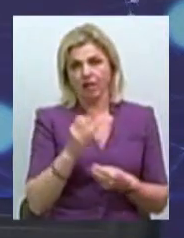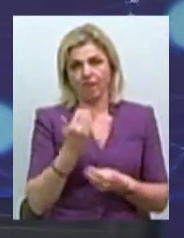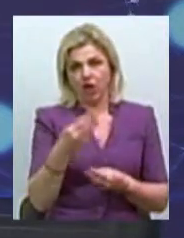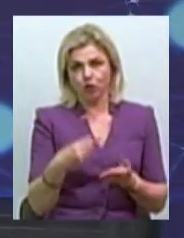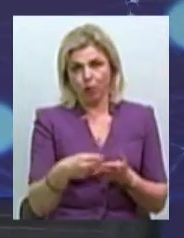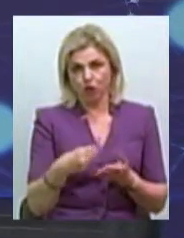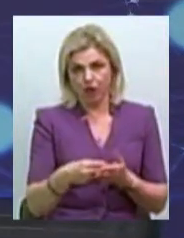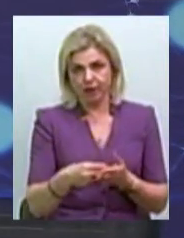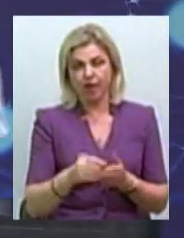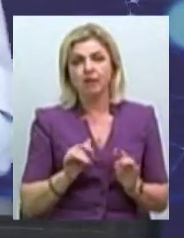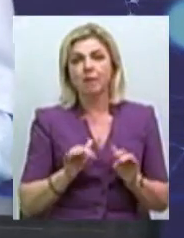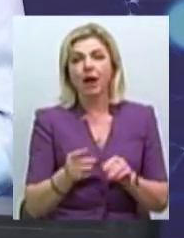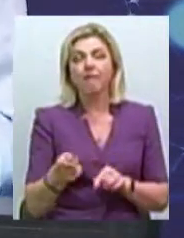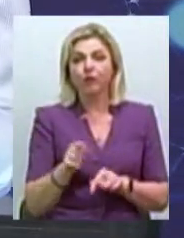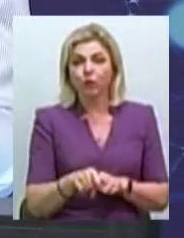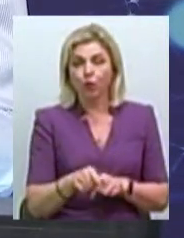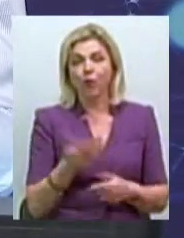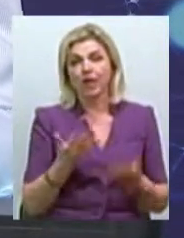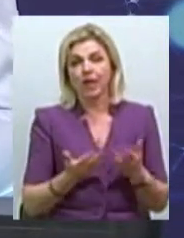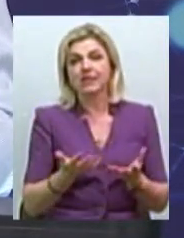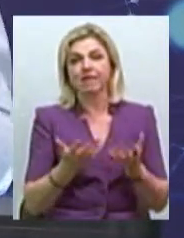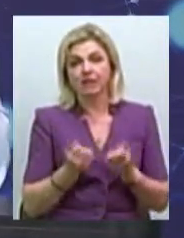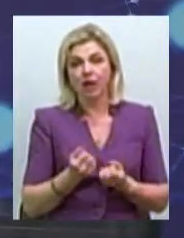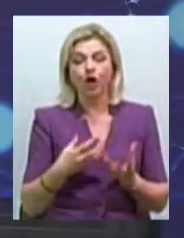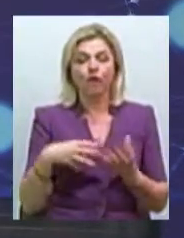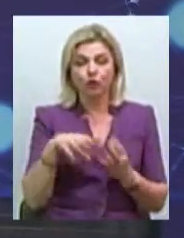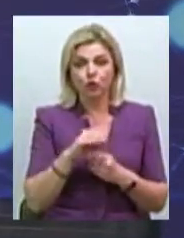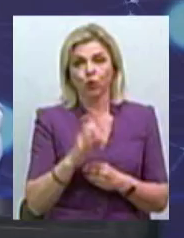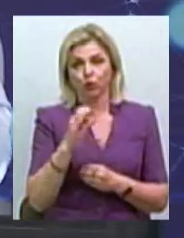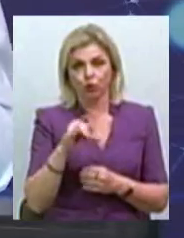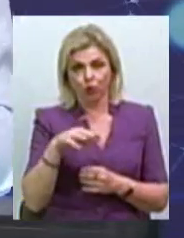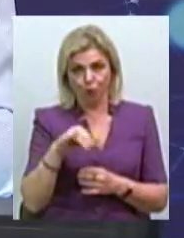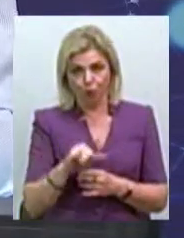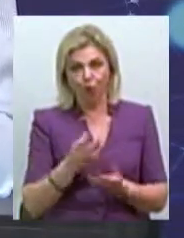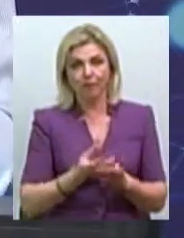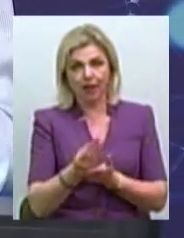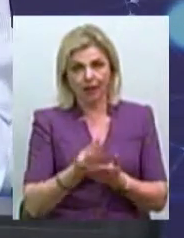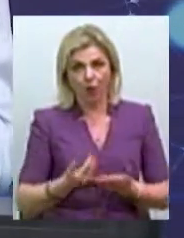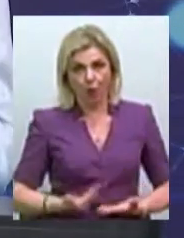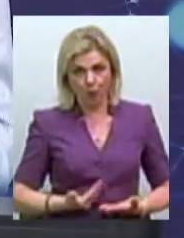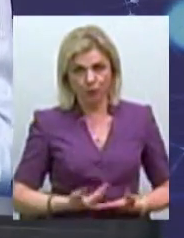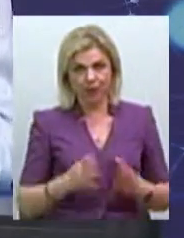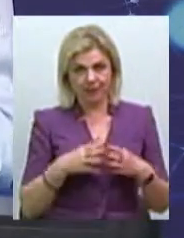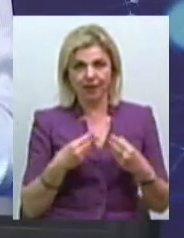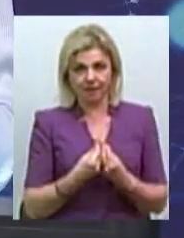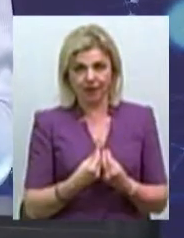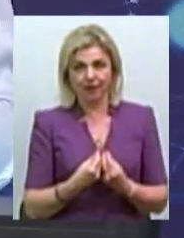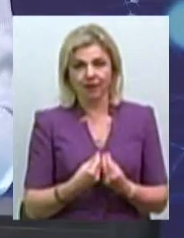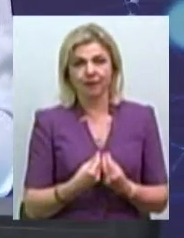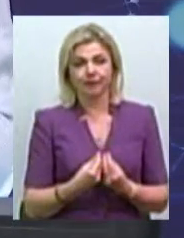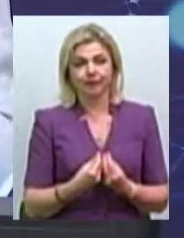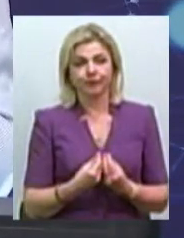бюджет. Справа в тому, що якщо взяти всю суму платежів комунальних сім'ї, ну,